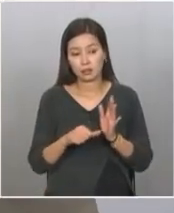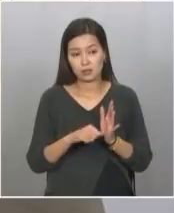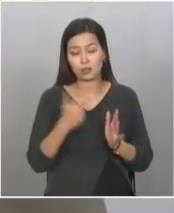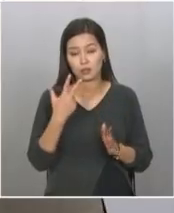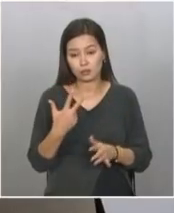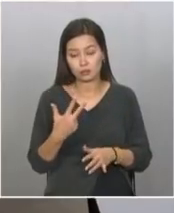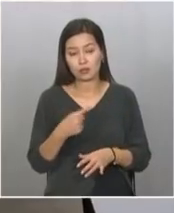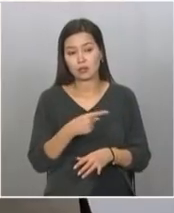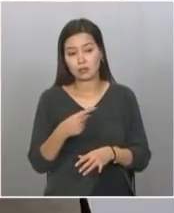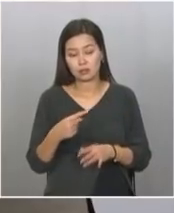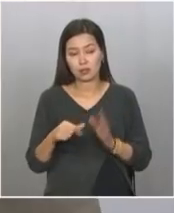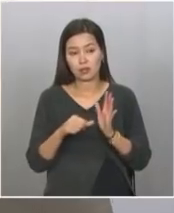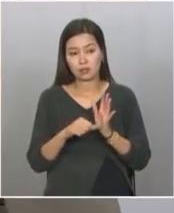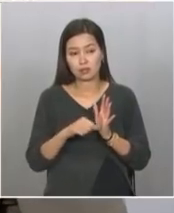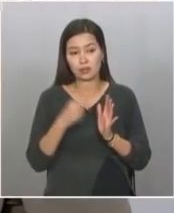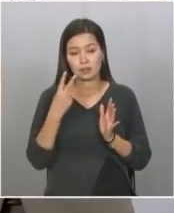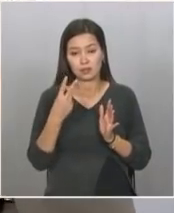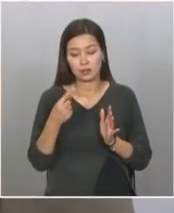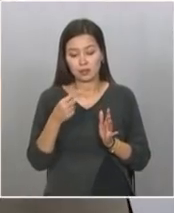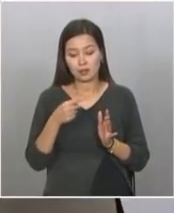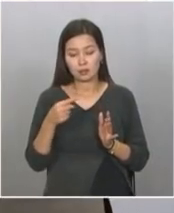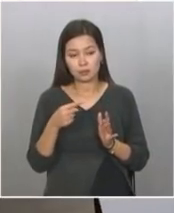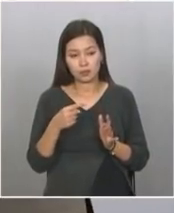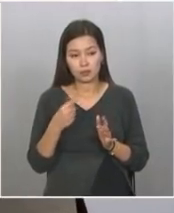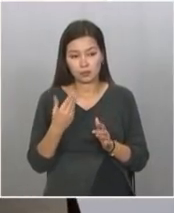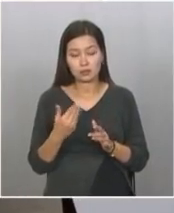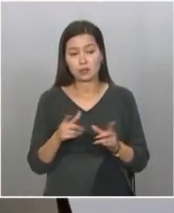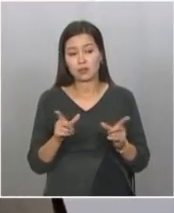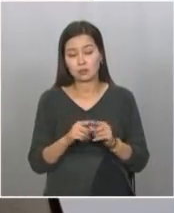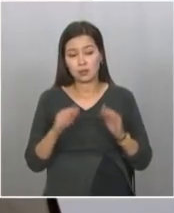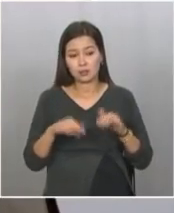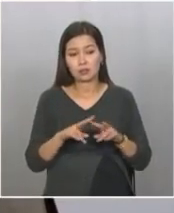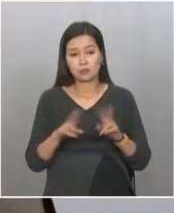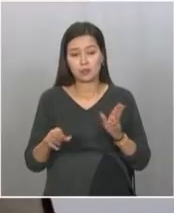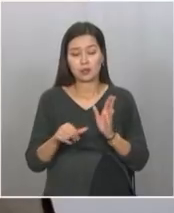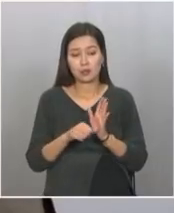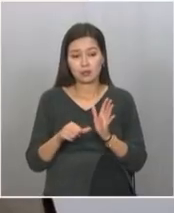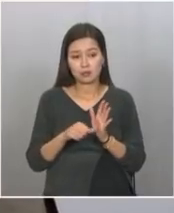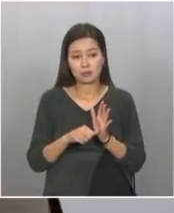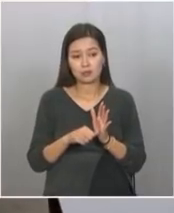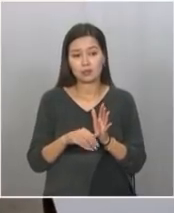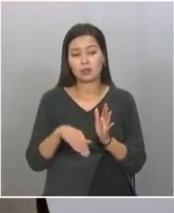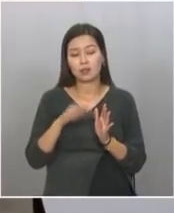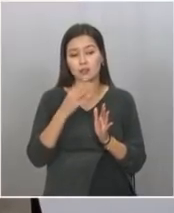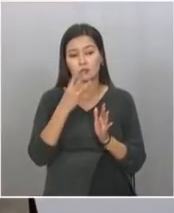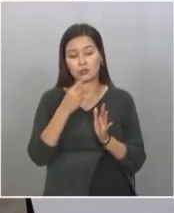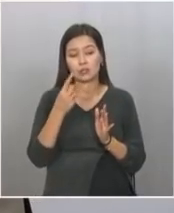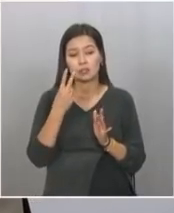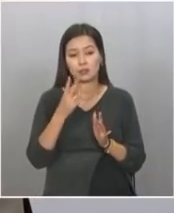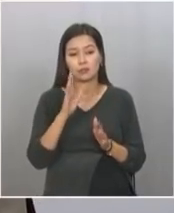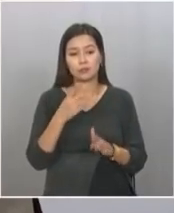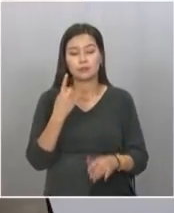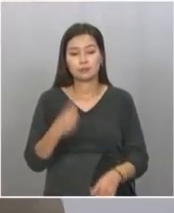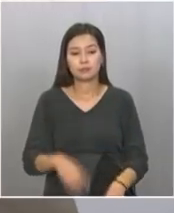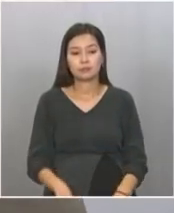пен 6-дан 2-нің айырмасы. Бөлімдері бірдей, сол күйінше қалдырамыз. Ал алымындағы 3